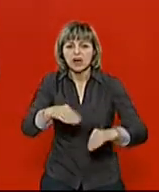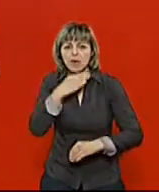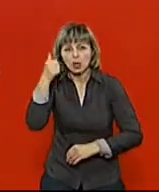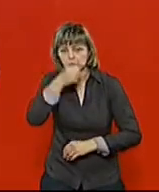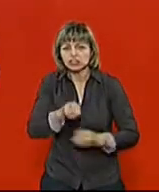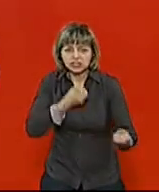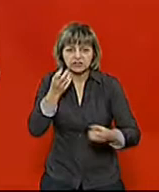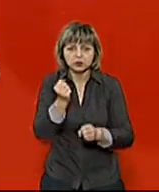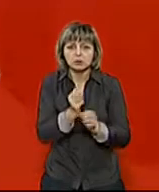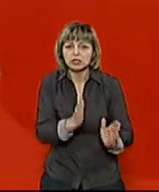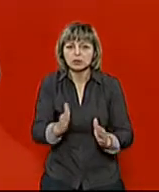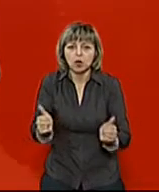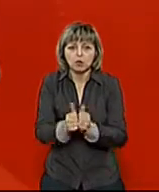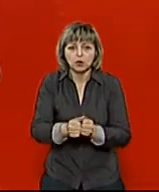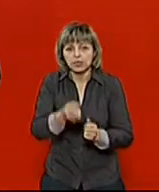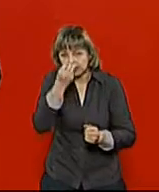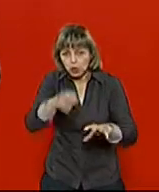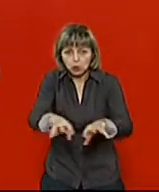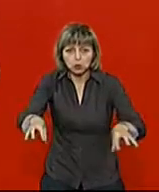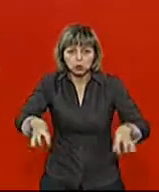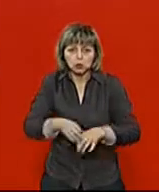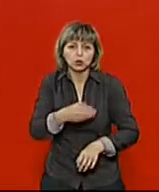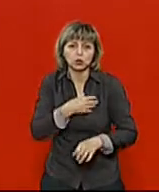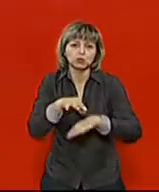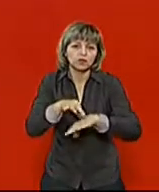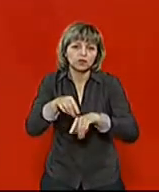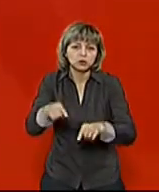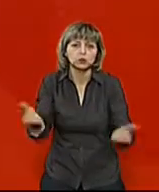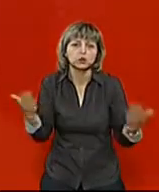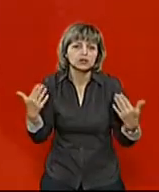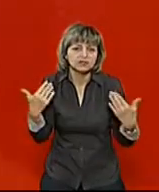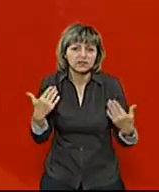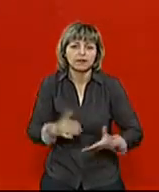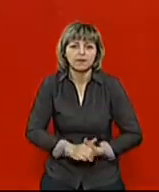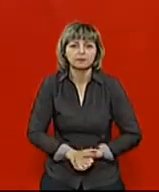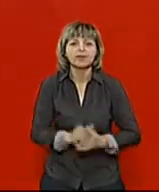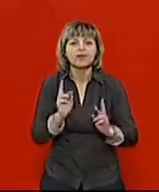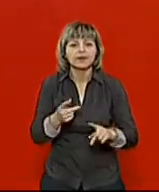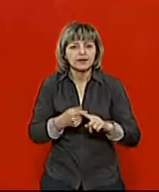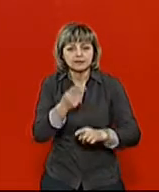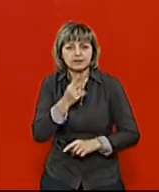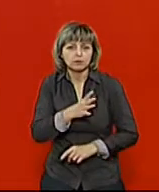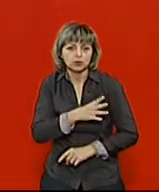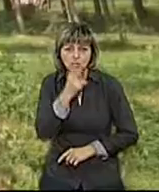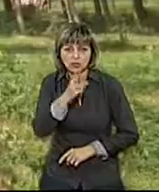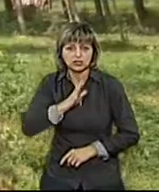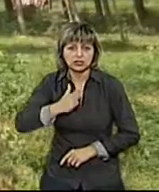квіти, навели лад поряд із клумбою та планують тут проводити дозвілля. Як це було, бачила Олена Собець.